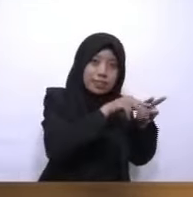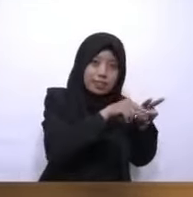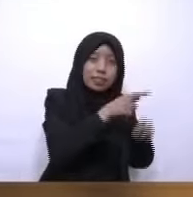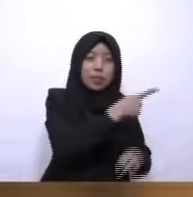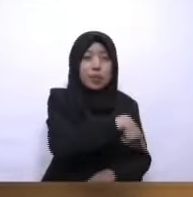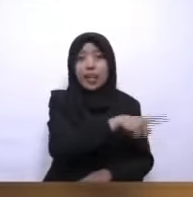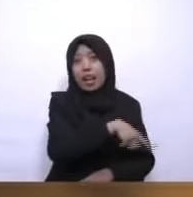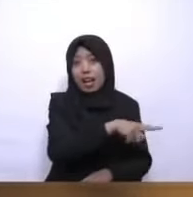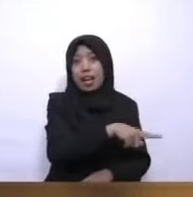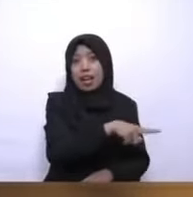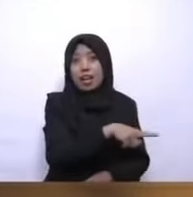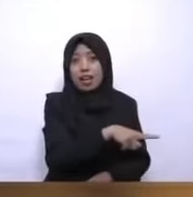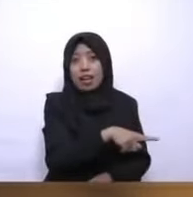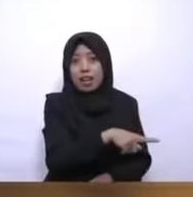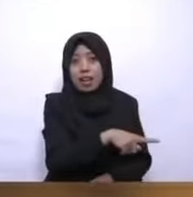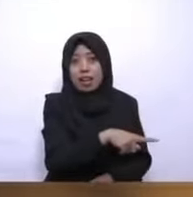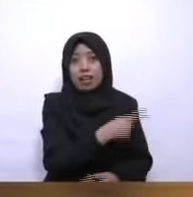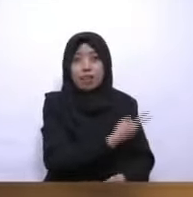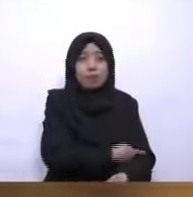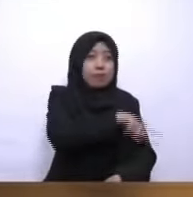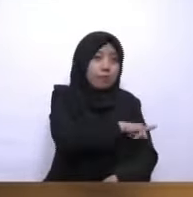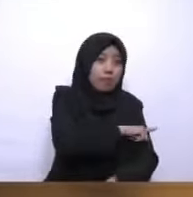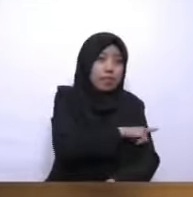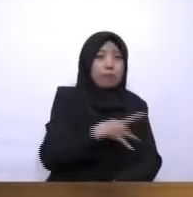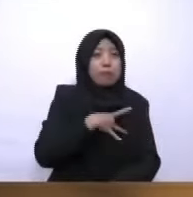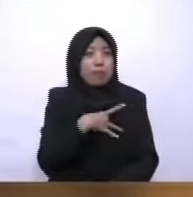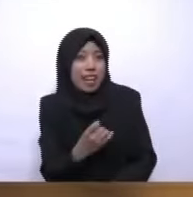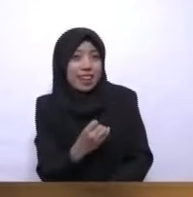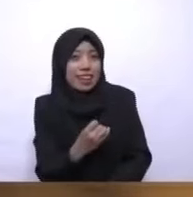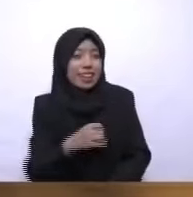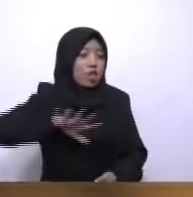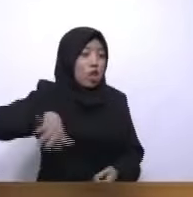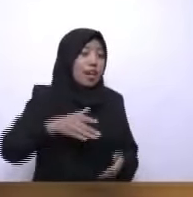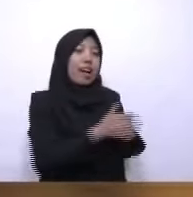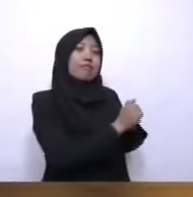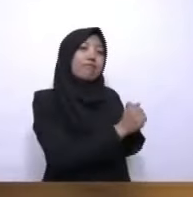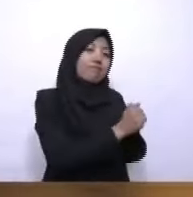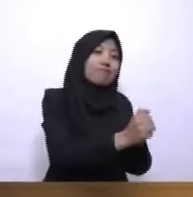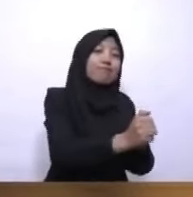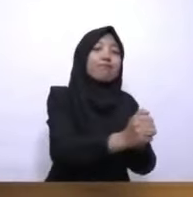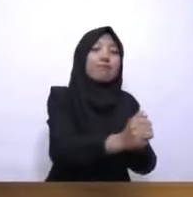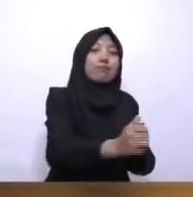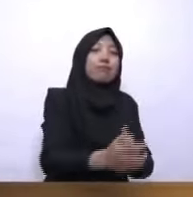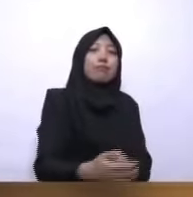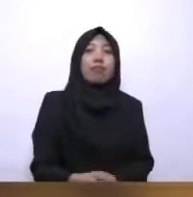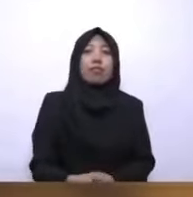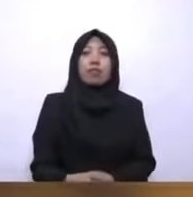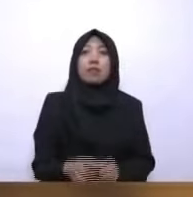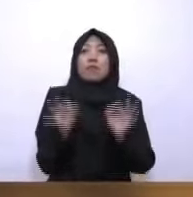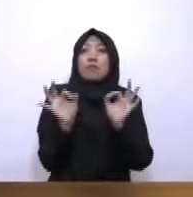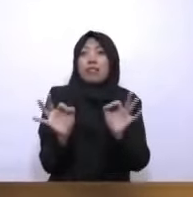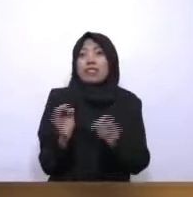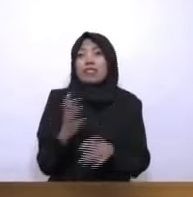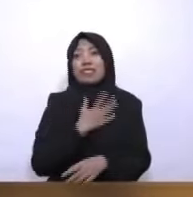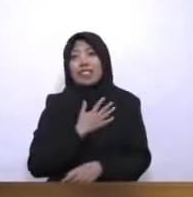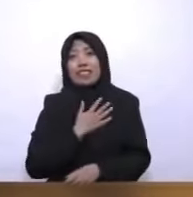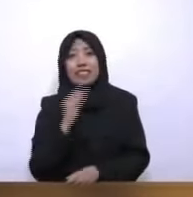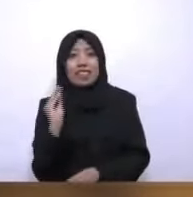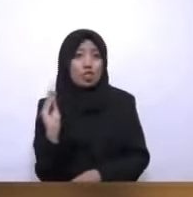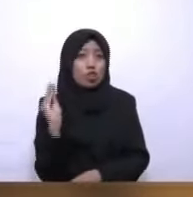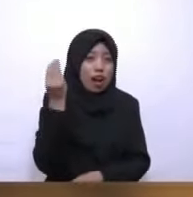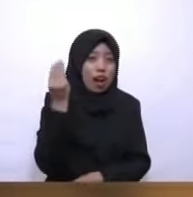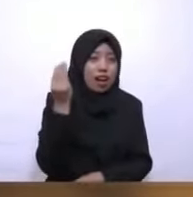mereka pun bakat minatnya pun dari mulai keluarga diarahkan. Juga kebetulan saya sebagai Ketua